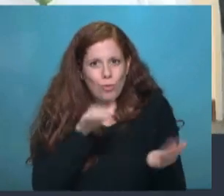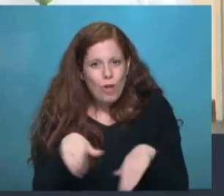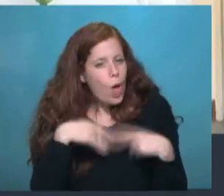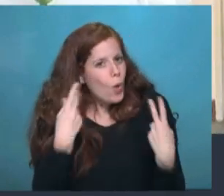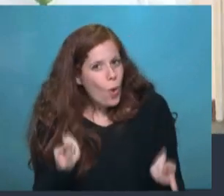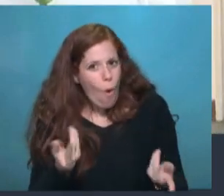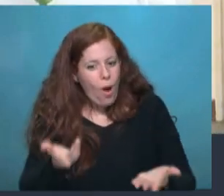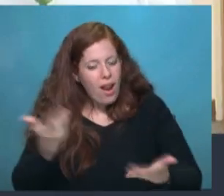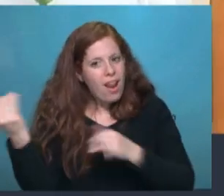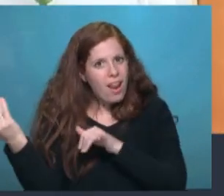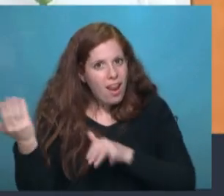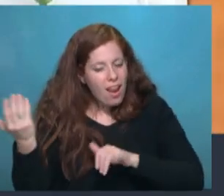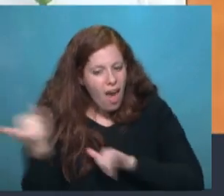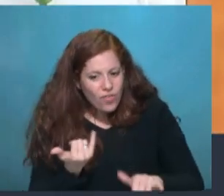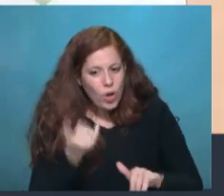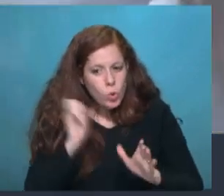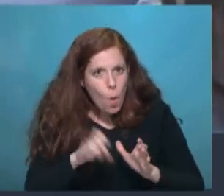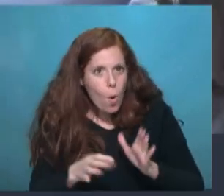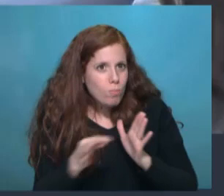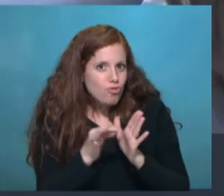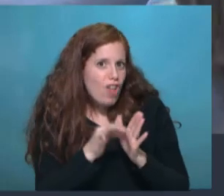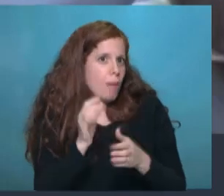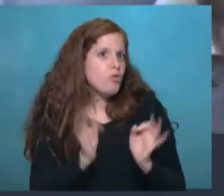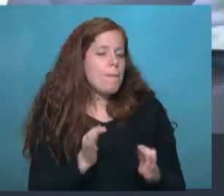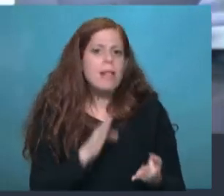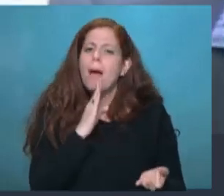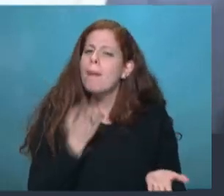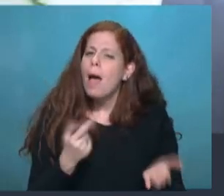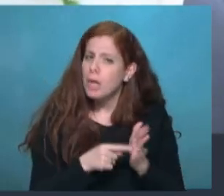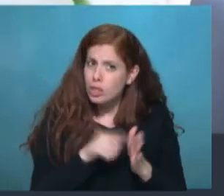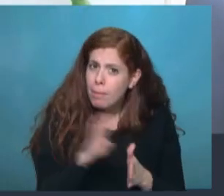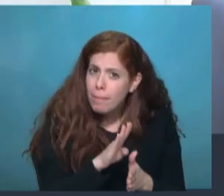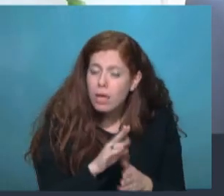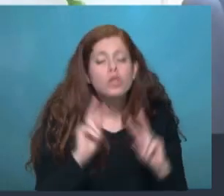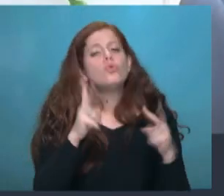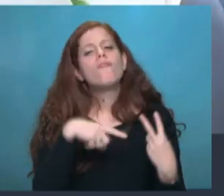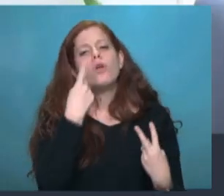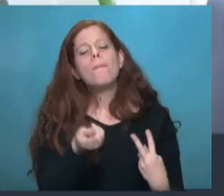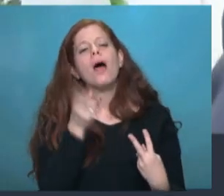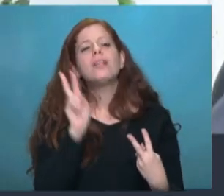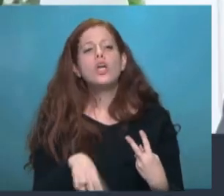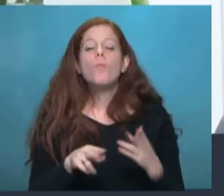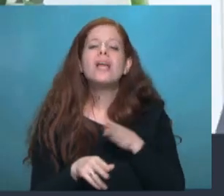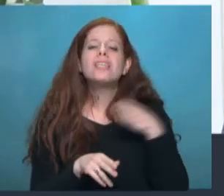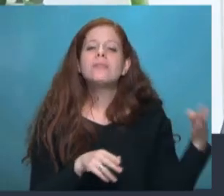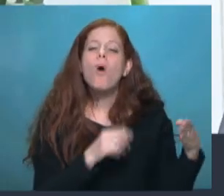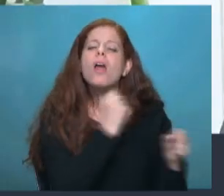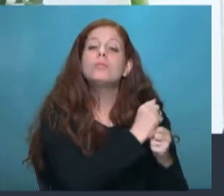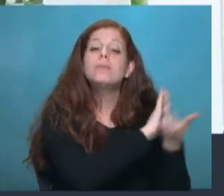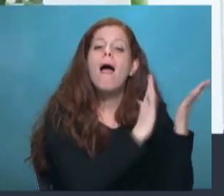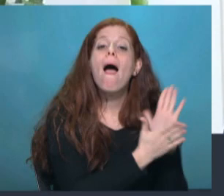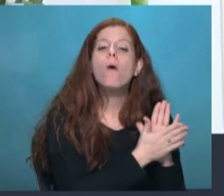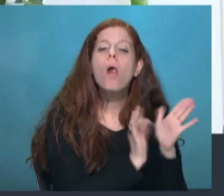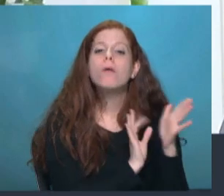תרומות לטובת המשפט שלו. מה הבעיה? בגלל שזה נתניהו, שוב אני אומרת, יש כאן את השמאל שעושים את הכל כדי